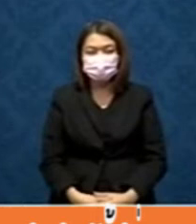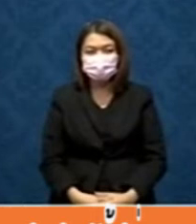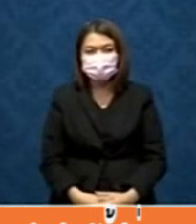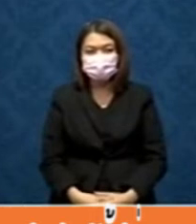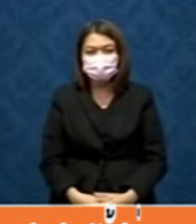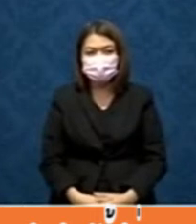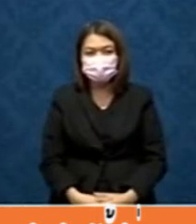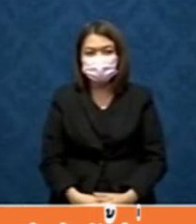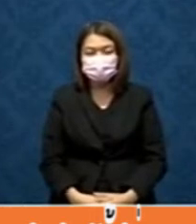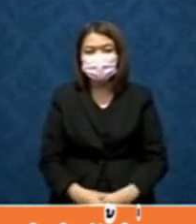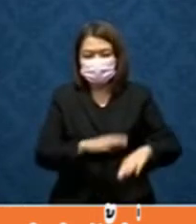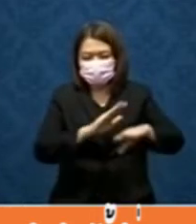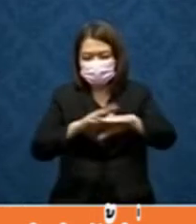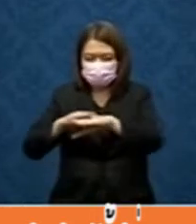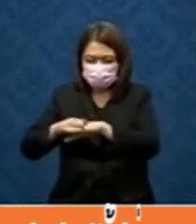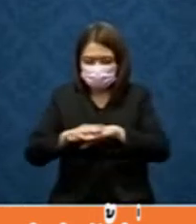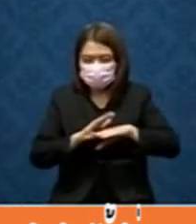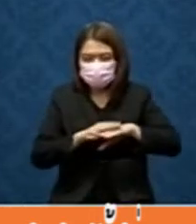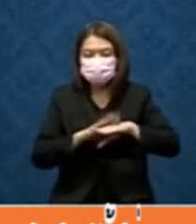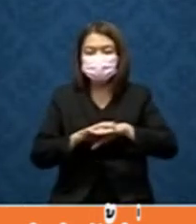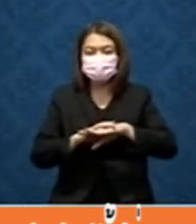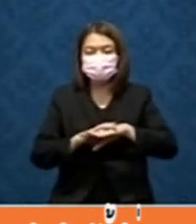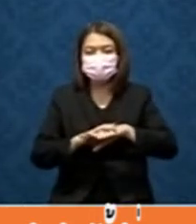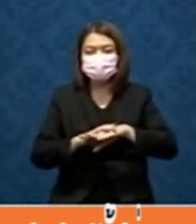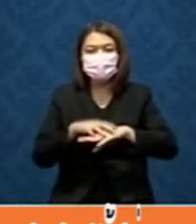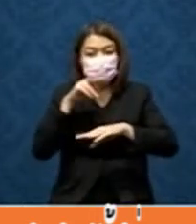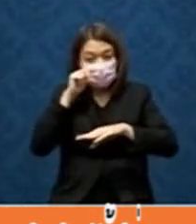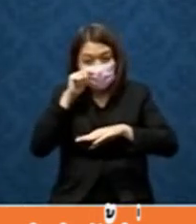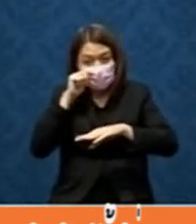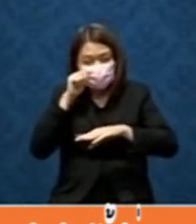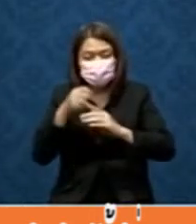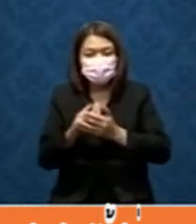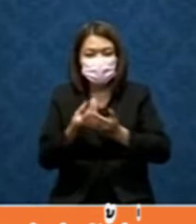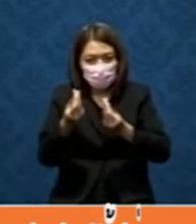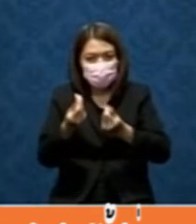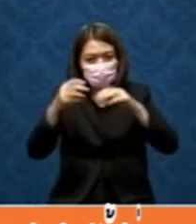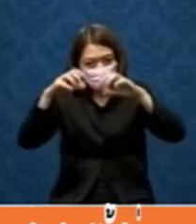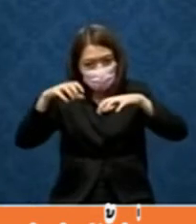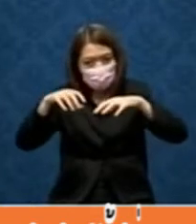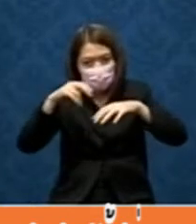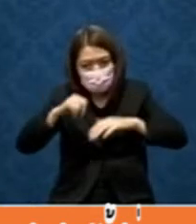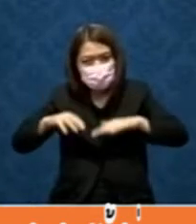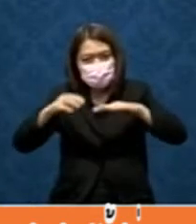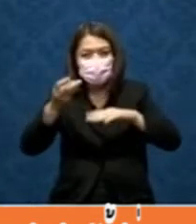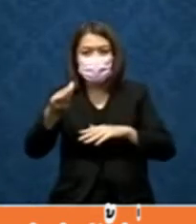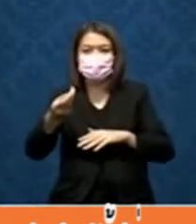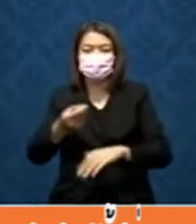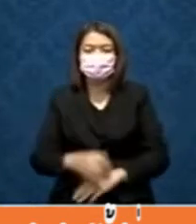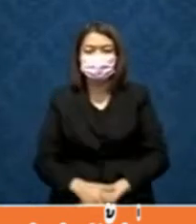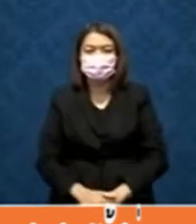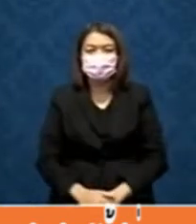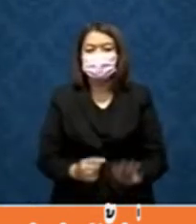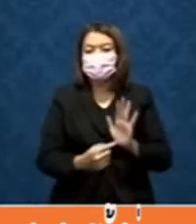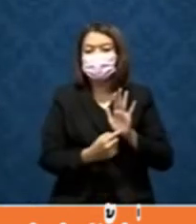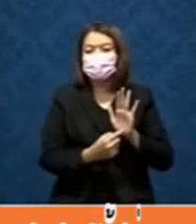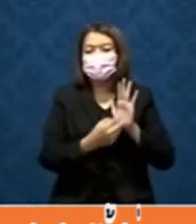เป็ประเด็ของการเตือนไพที่ไม่สามาร jabuระดับน้ำ และพื้ที่น้ำท่วมได้ผมยืตัวอย